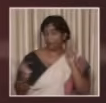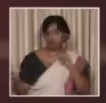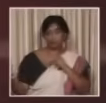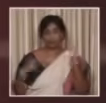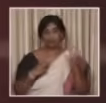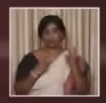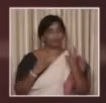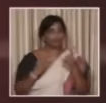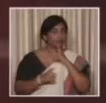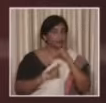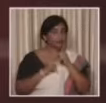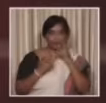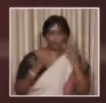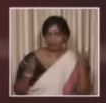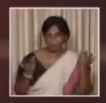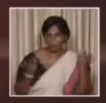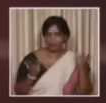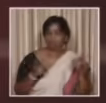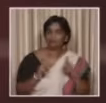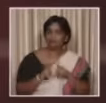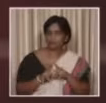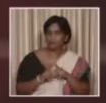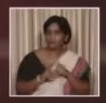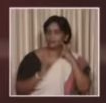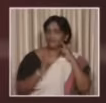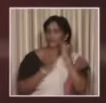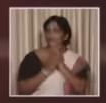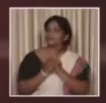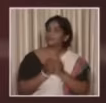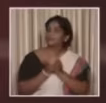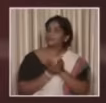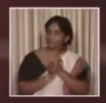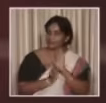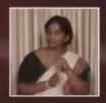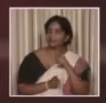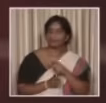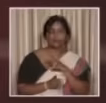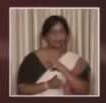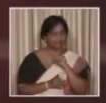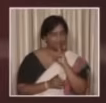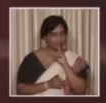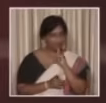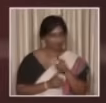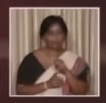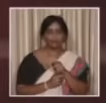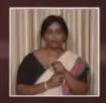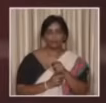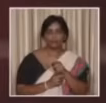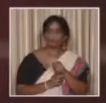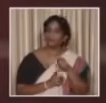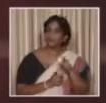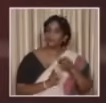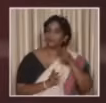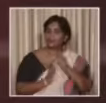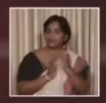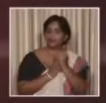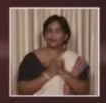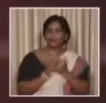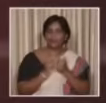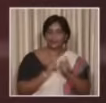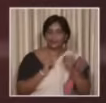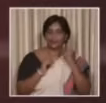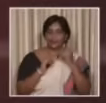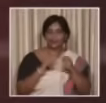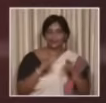දෙන්නෙකුට එකතරේ කතා කරන්න බෑනේ ඒක නිසා ඒ විනයත් මෙතන තියෙන්න ඕන ඒ නිසා මම ඔබතුමාට ආරාධනා කරනවා මේ ස්ථාවර නියෝග